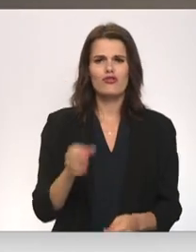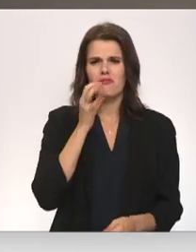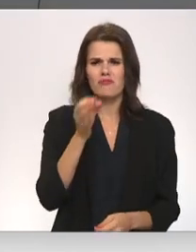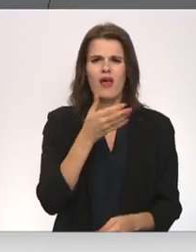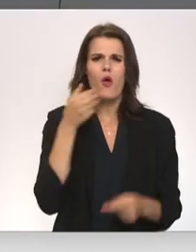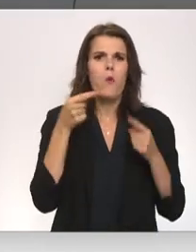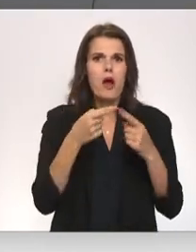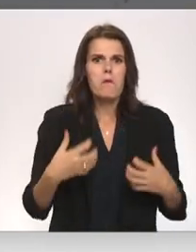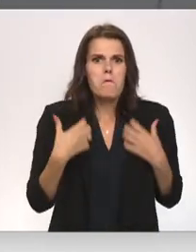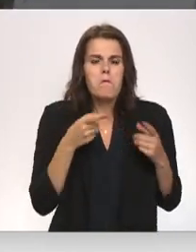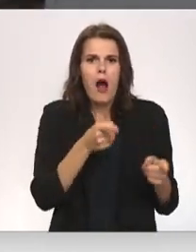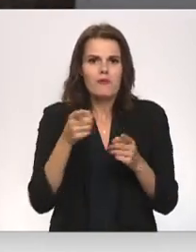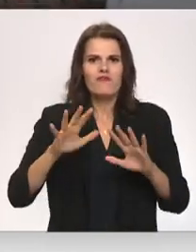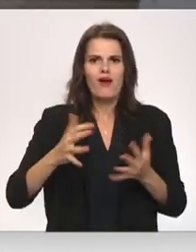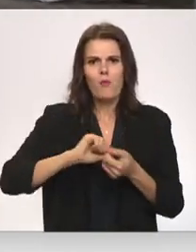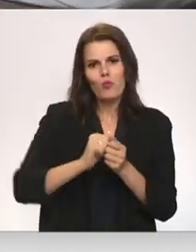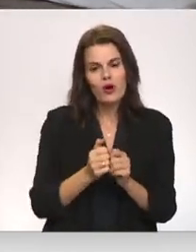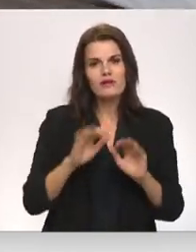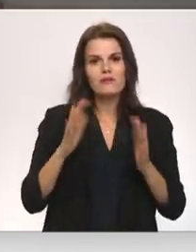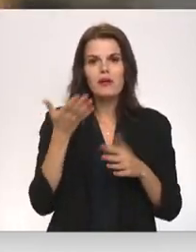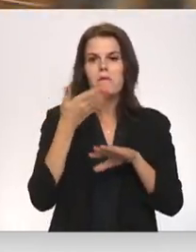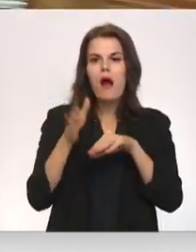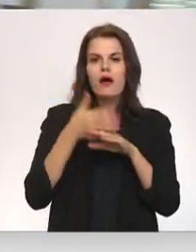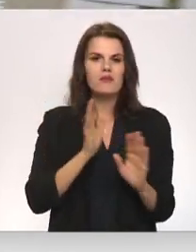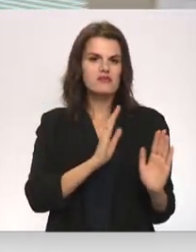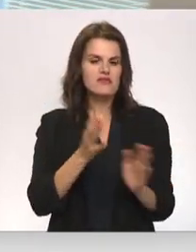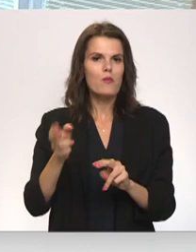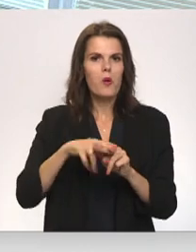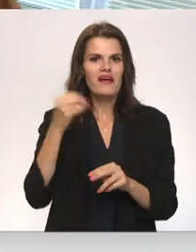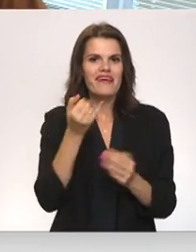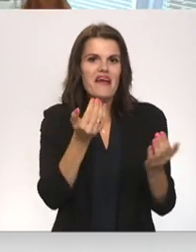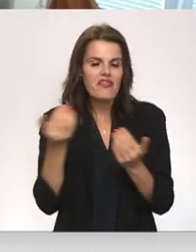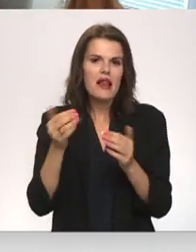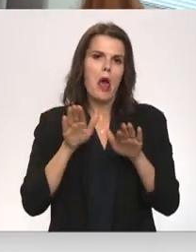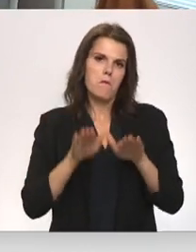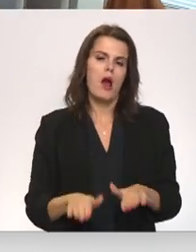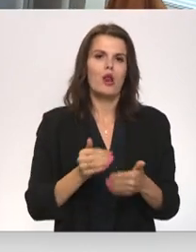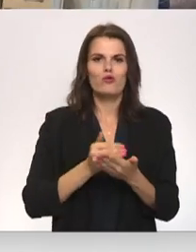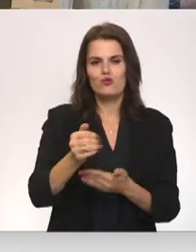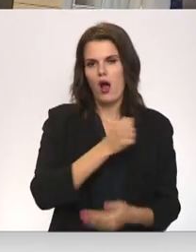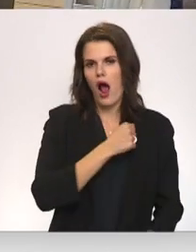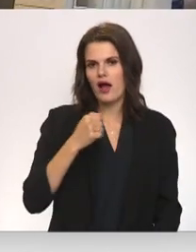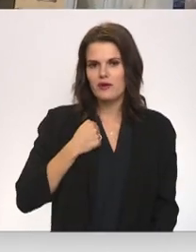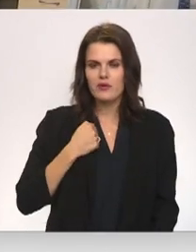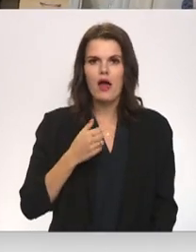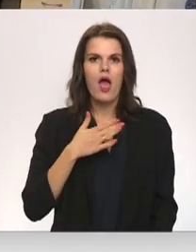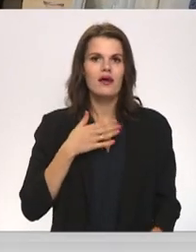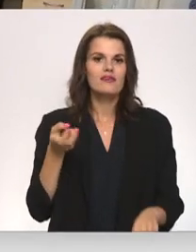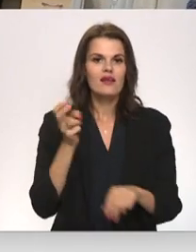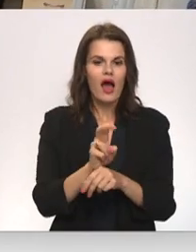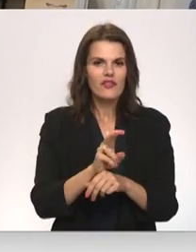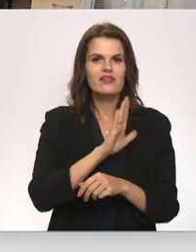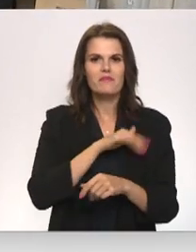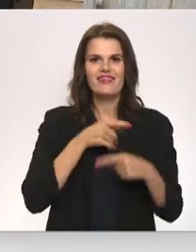vai nomocīt, tieši otrādi. Pakāpeniski sagatavot un ieinteresēt palikšanai bruņotajos spēkos. Es atnācu pēc